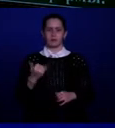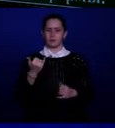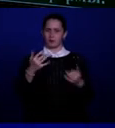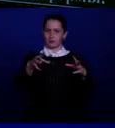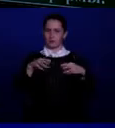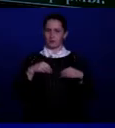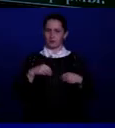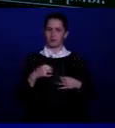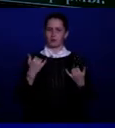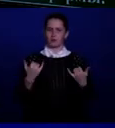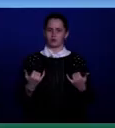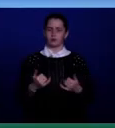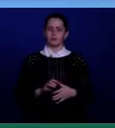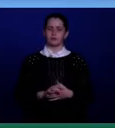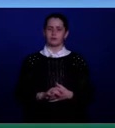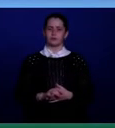сегодня